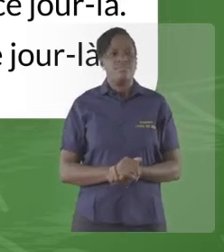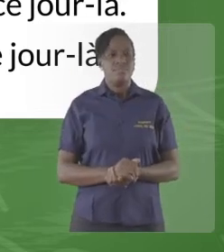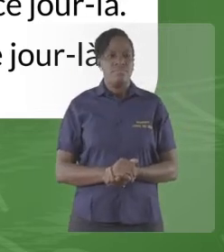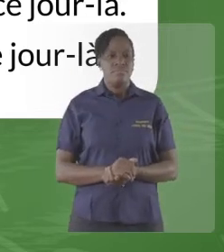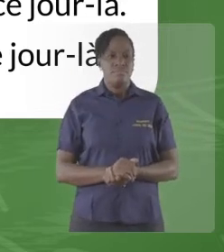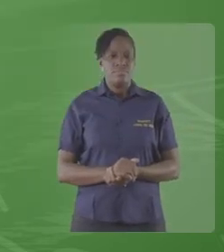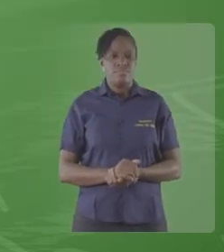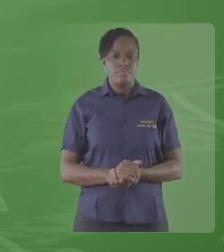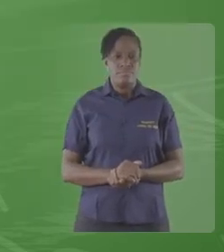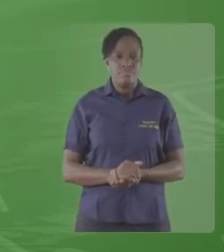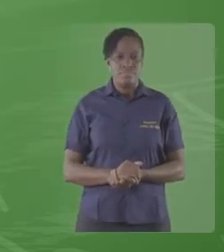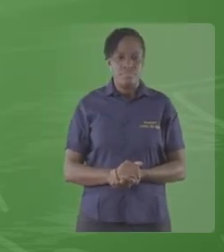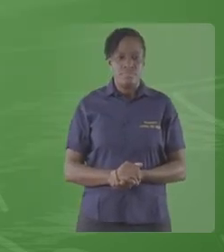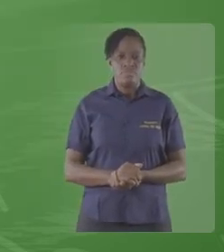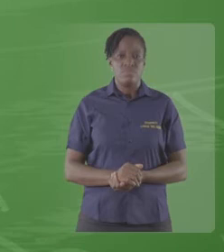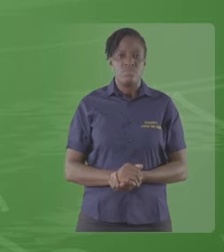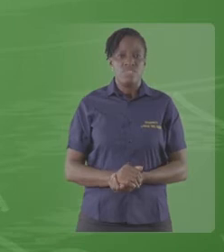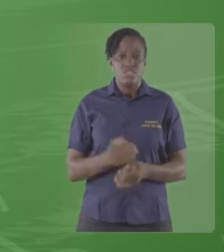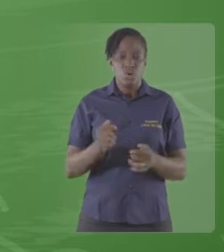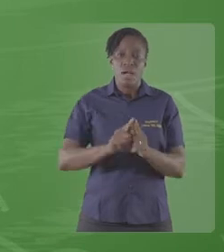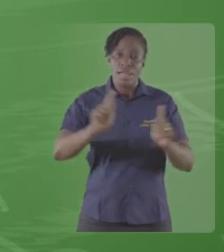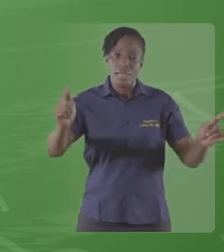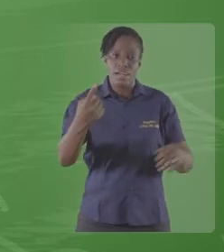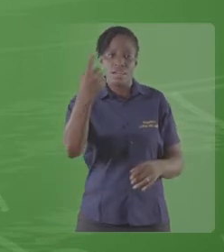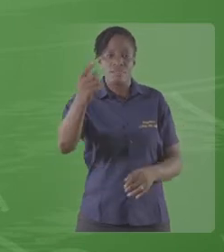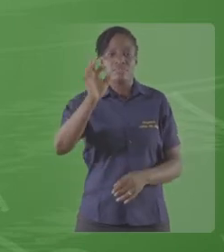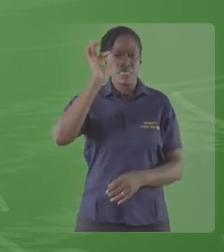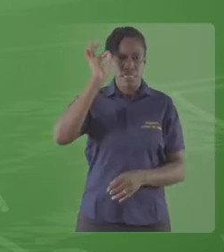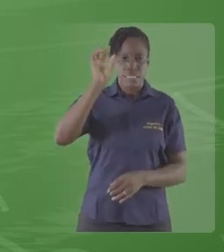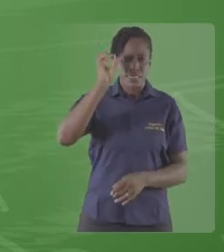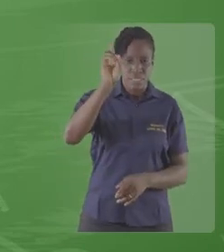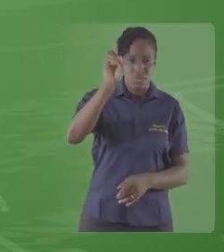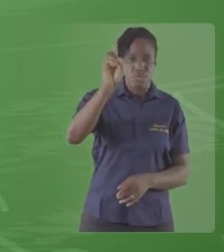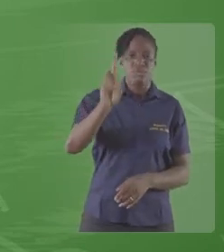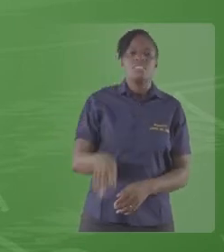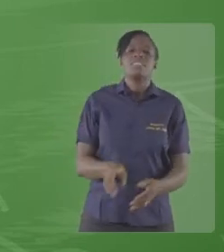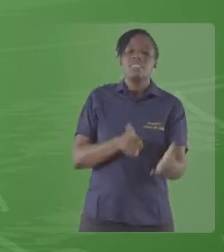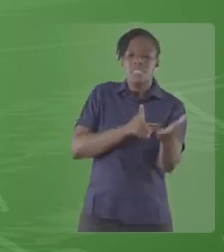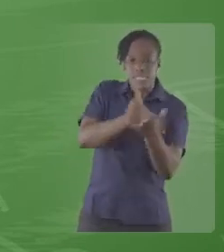Marquons alors grand 1, le discours direct.